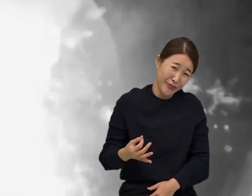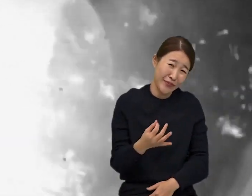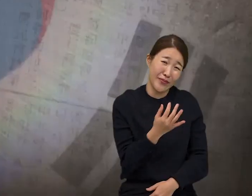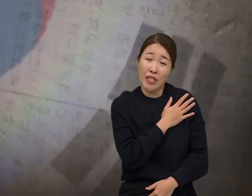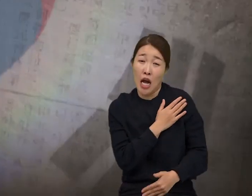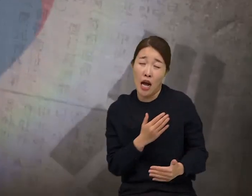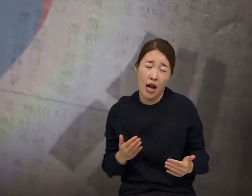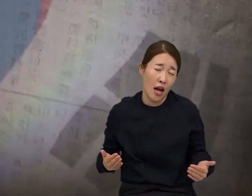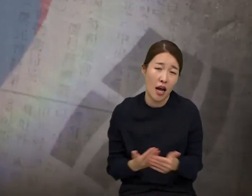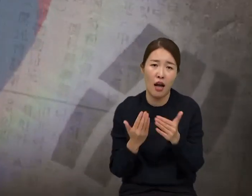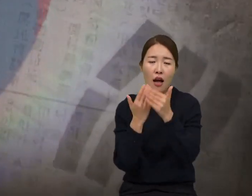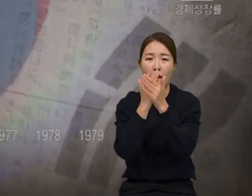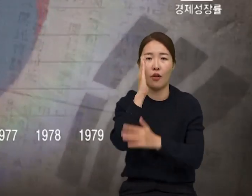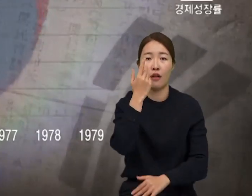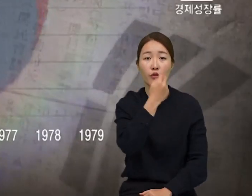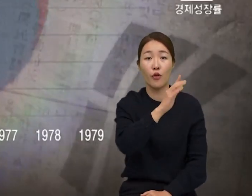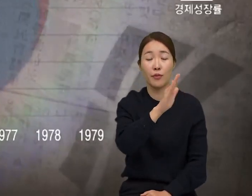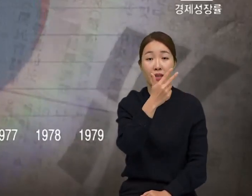급성장했다.